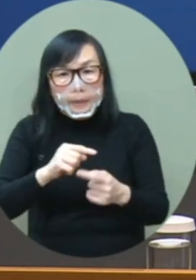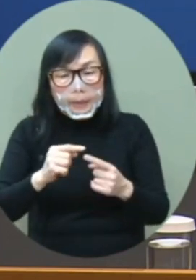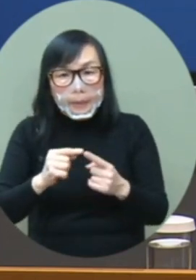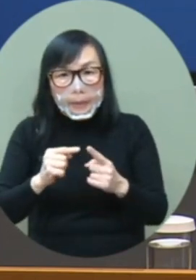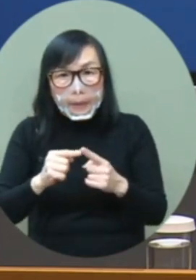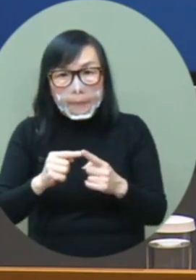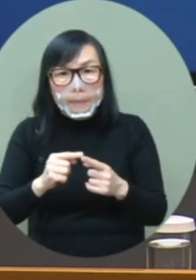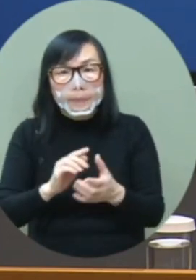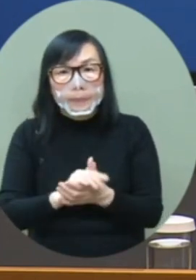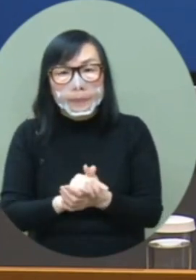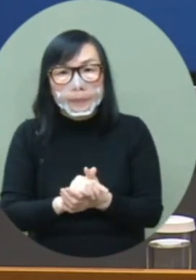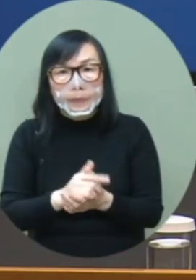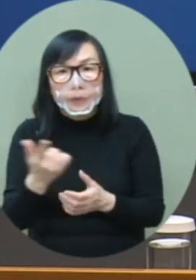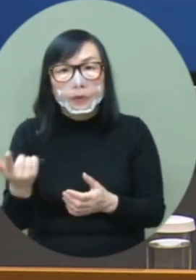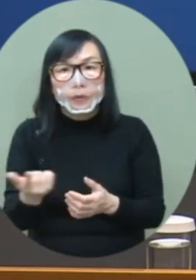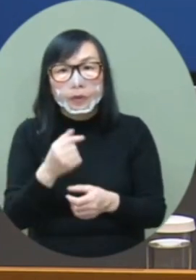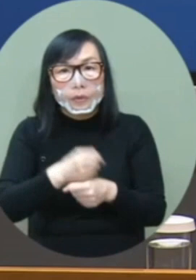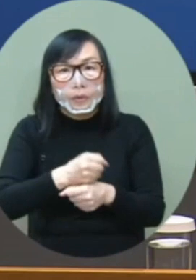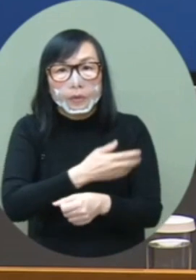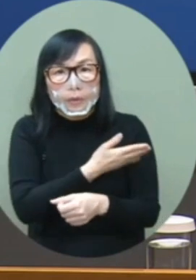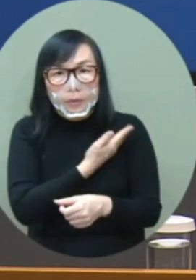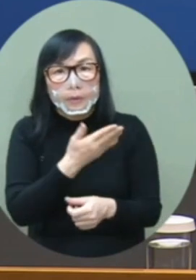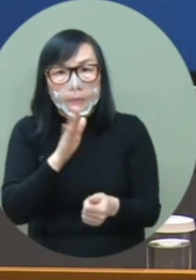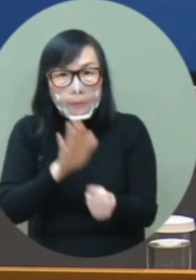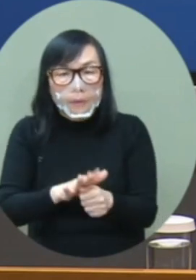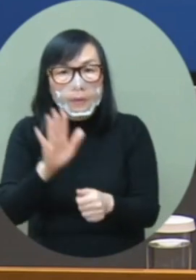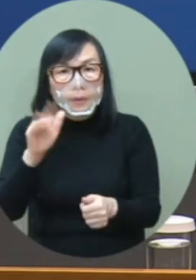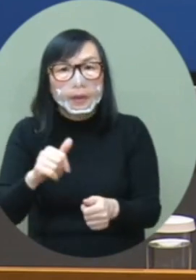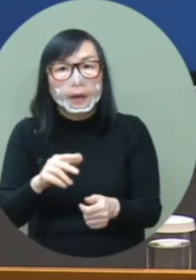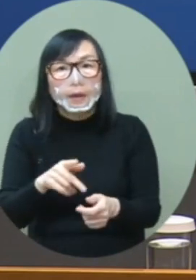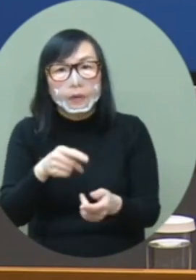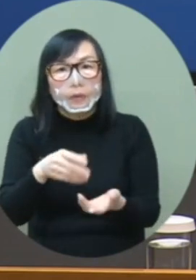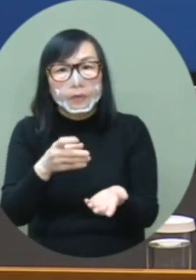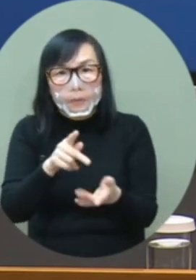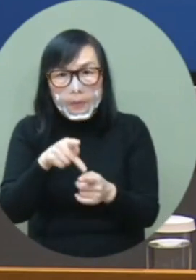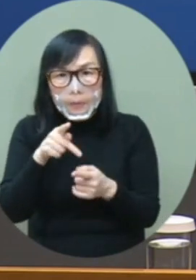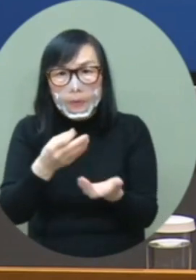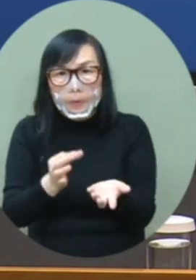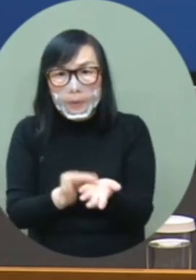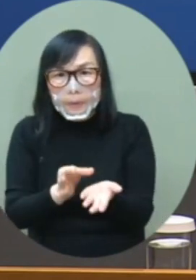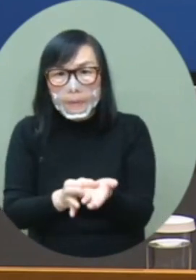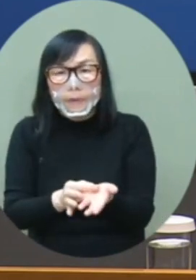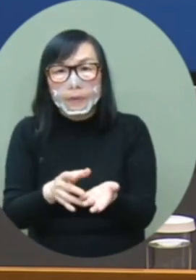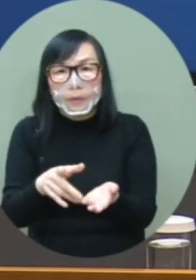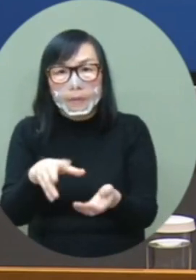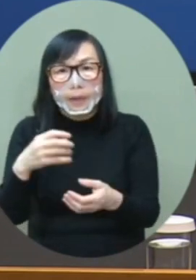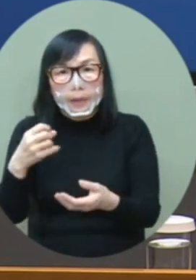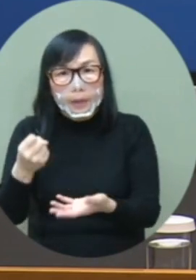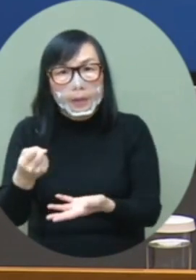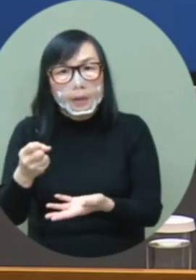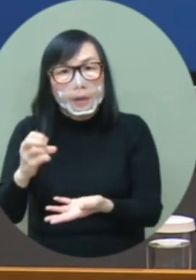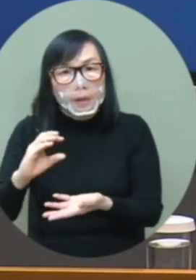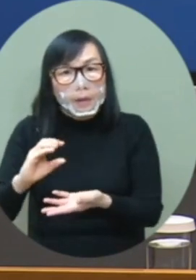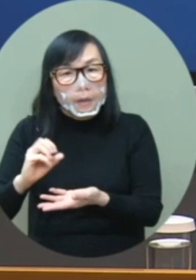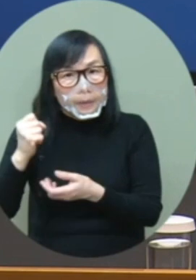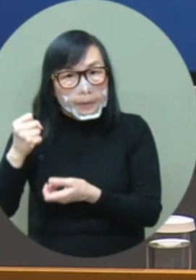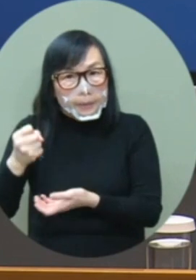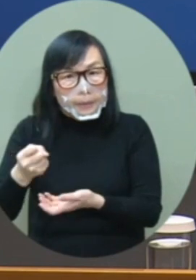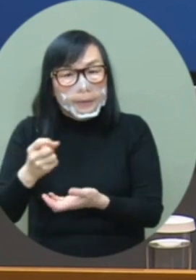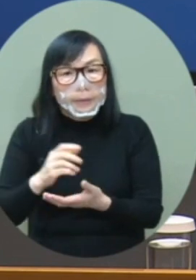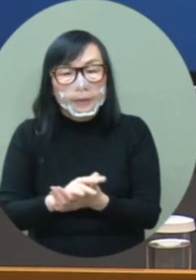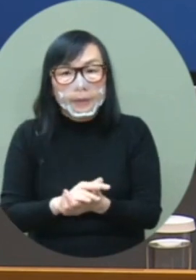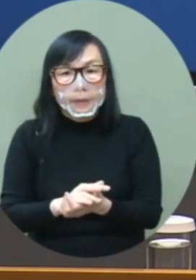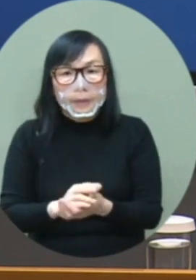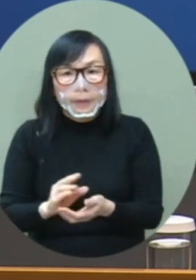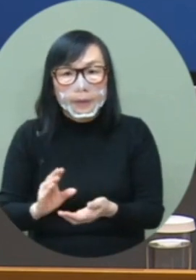要多好多人手咧嚇，先至能夠善用嗰個地方同埋善用嗰個資源咁因此咧，就係我哋